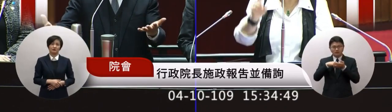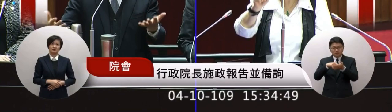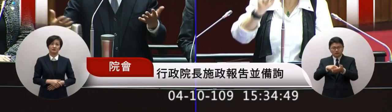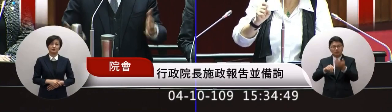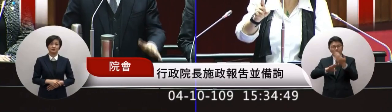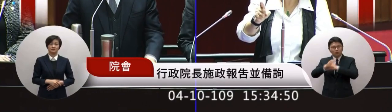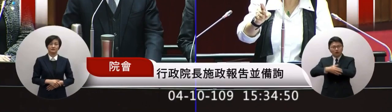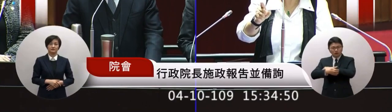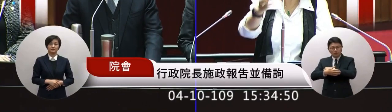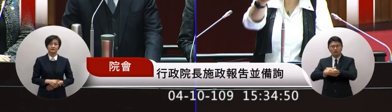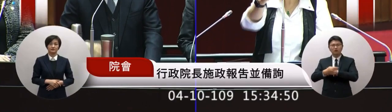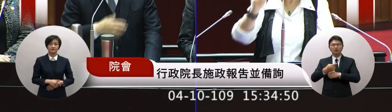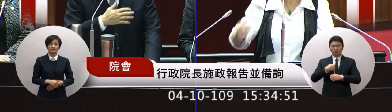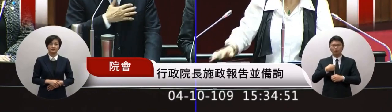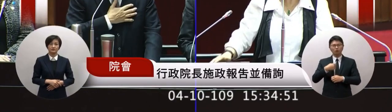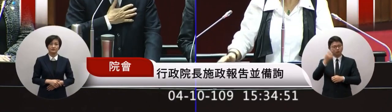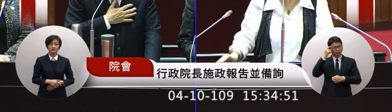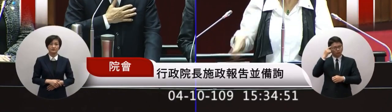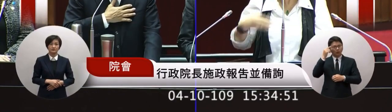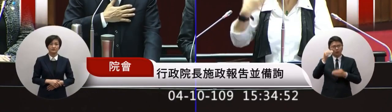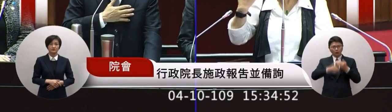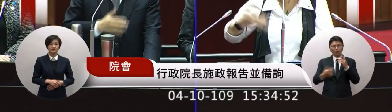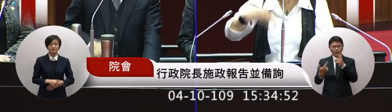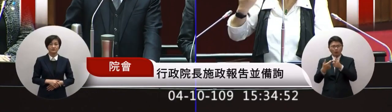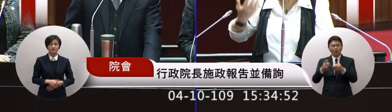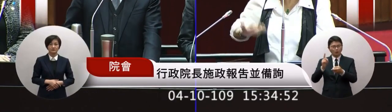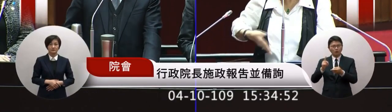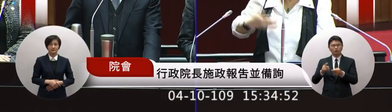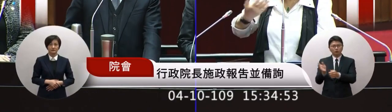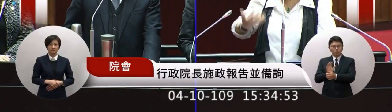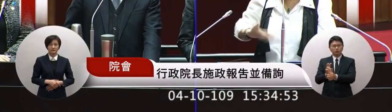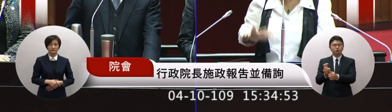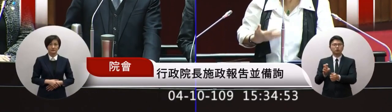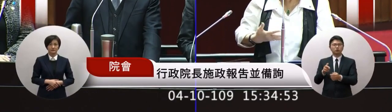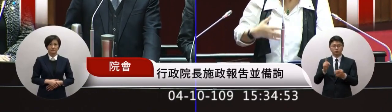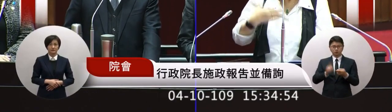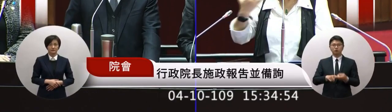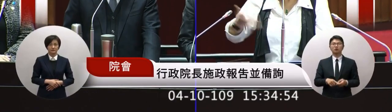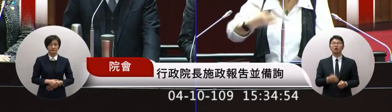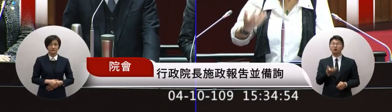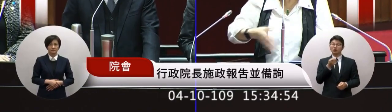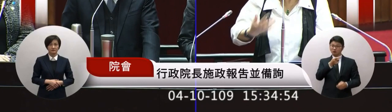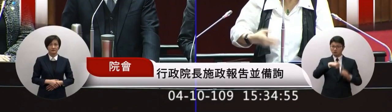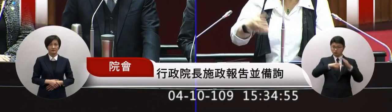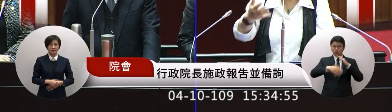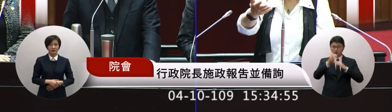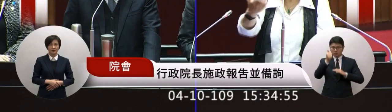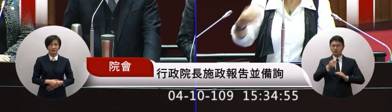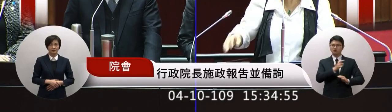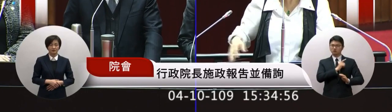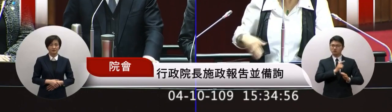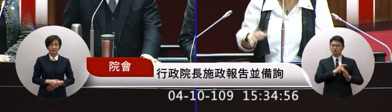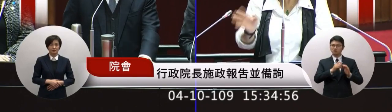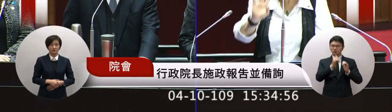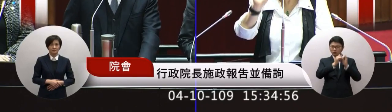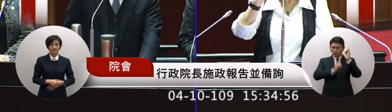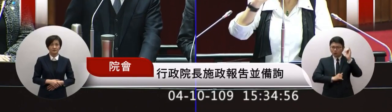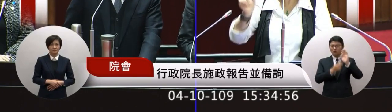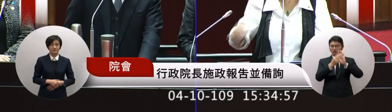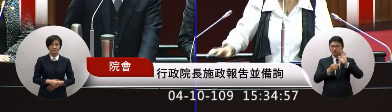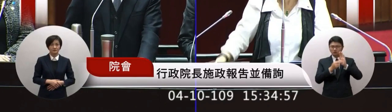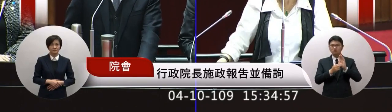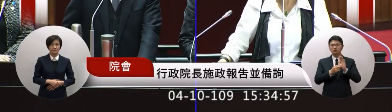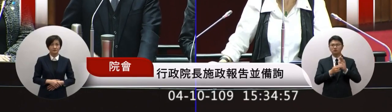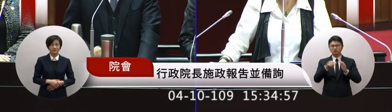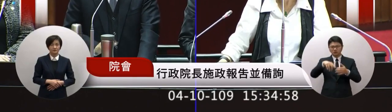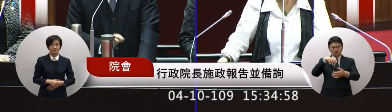各方面我们要合理化嘛，否则像刚刚院长自己以身来说法的话就知道这个有